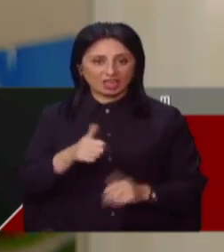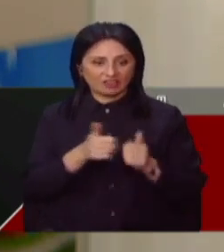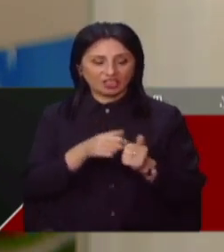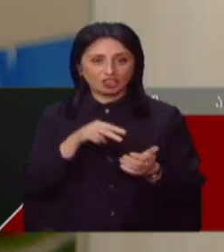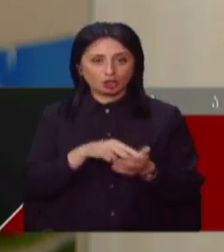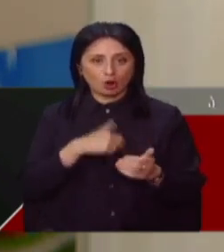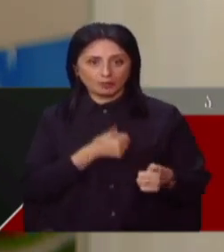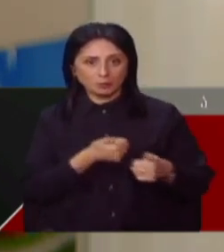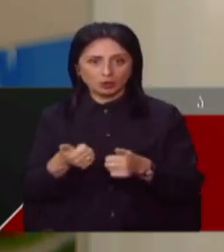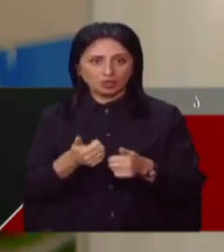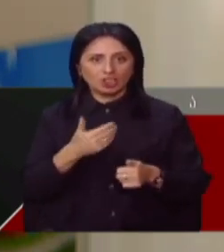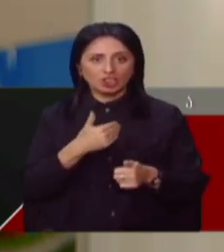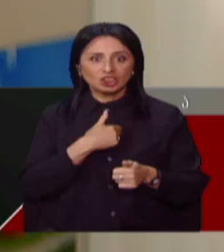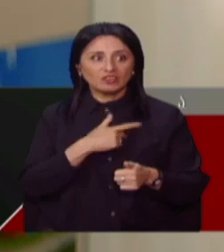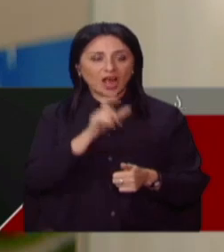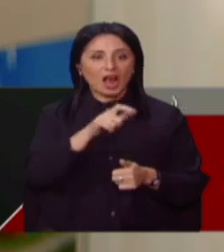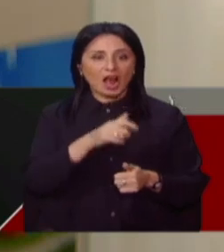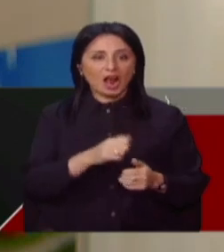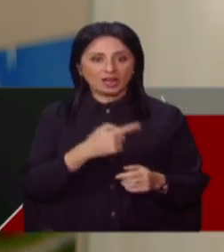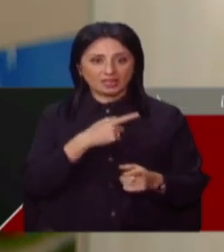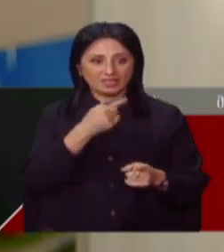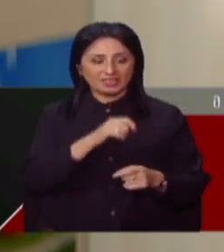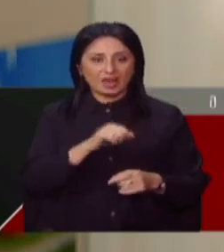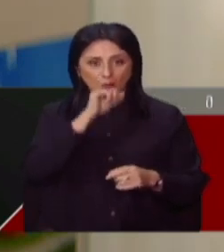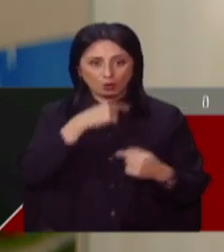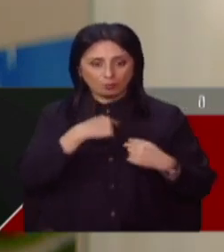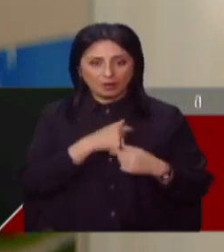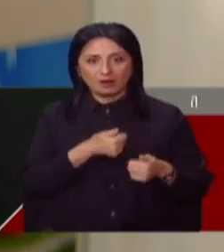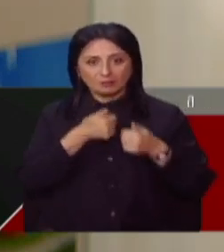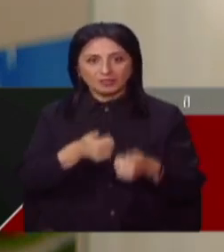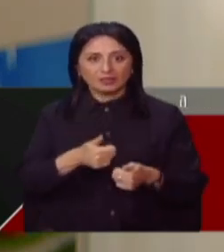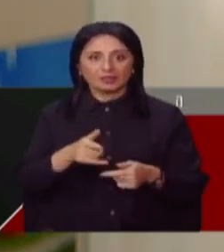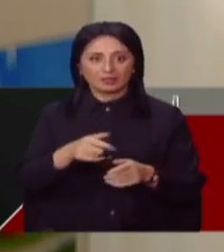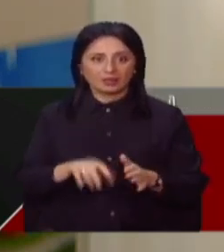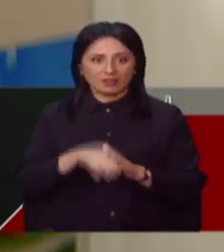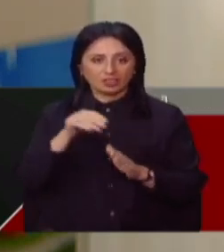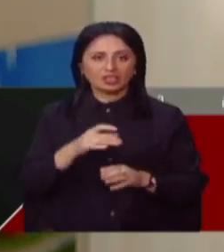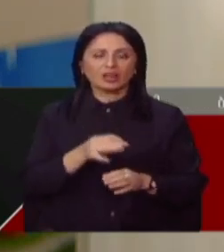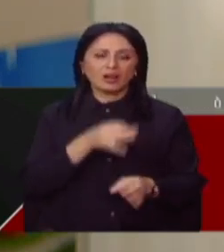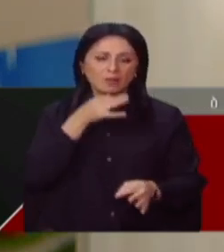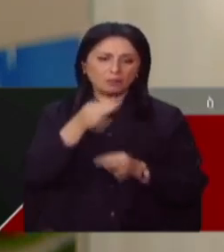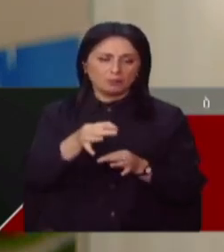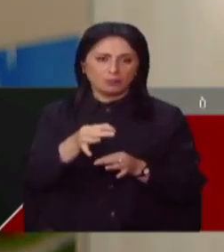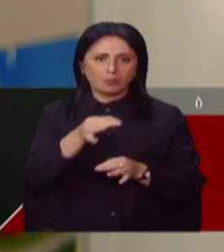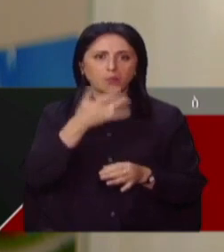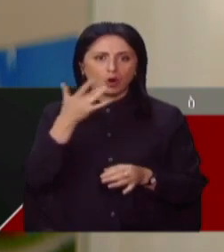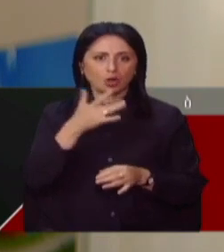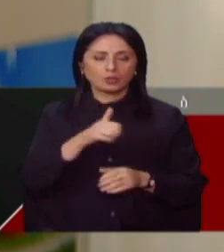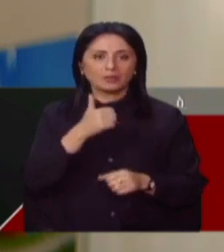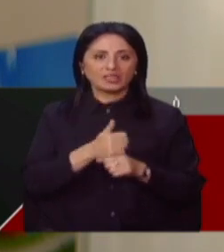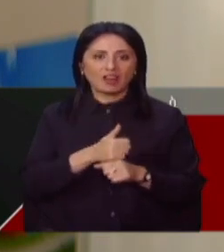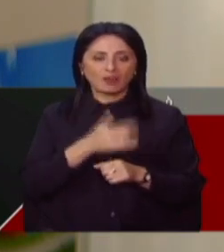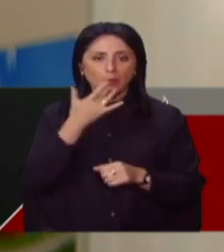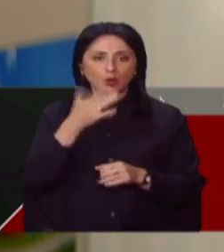გვერდში დგომით და ჩვენი ხათრით აირჩია წარმოედგინეთ. ამას აუცილებლად გავცემთ ჩვენ კიდევ ერთხელ პოლიტიკურ პასუხს და მთავარ